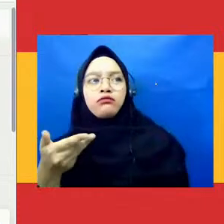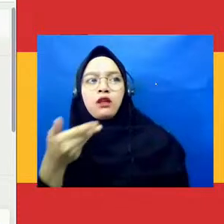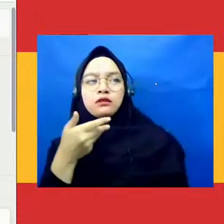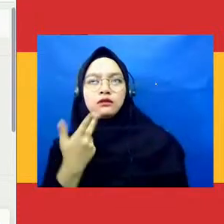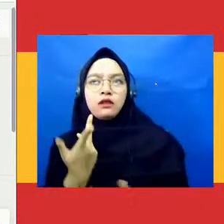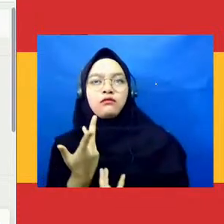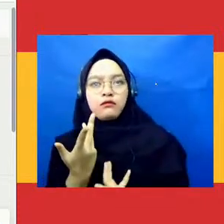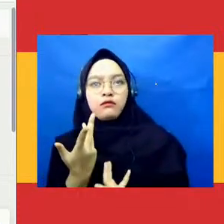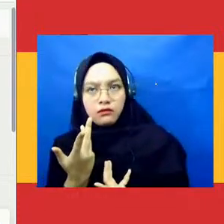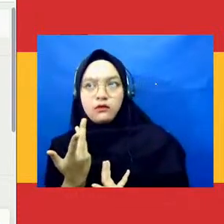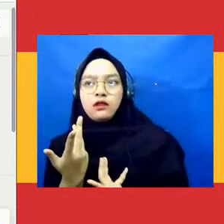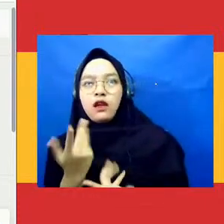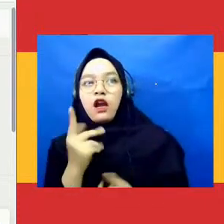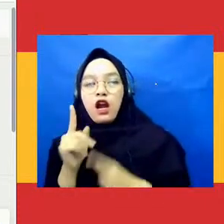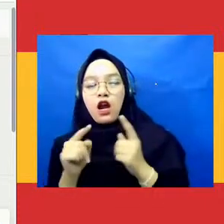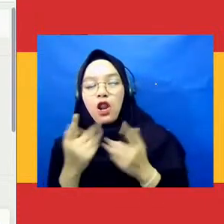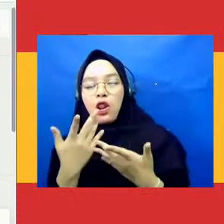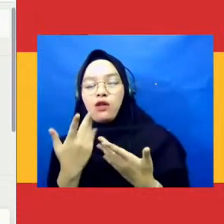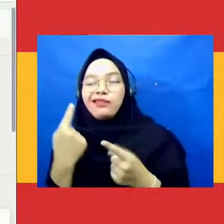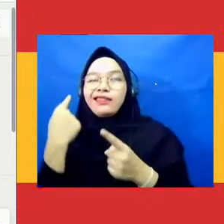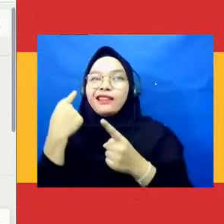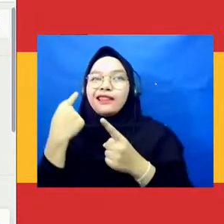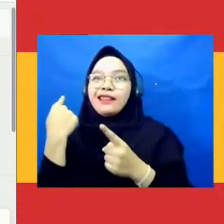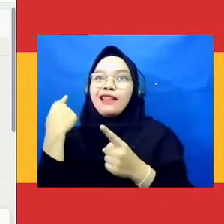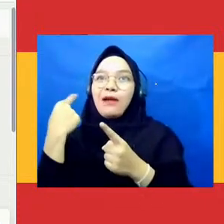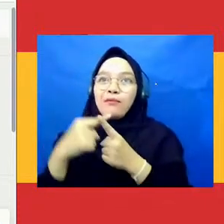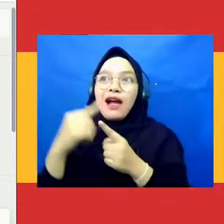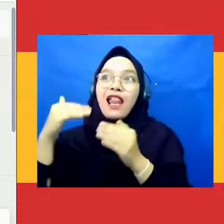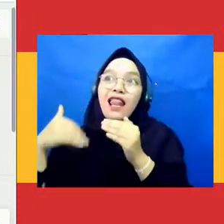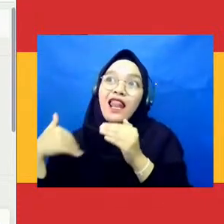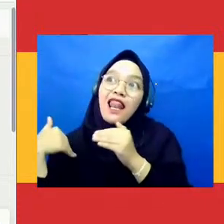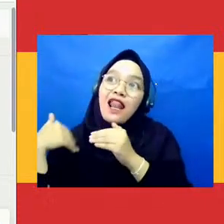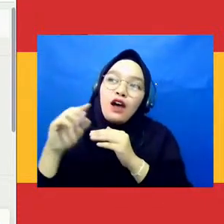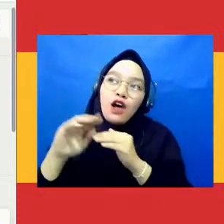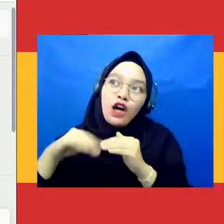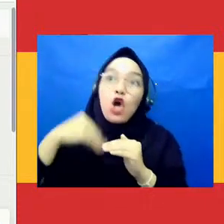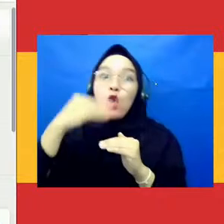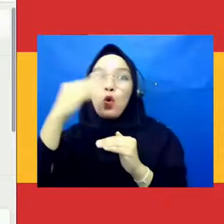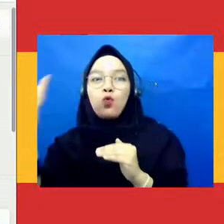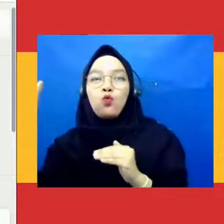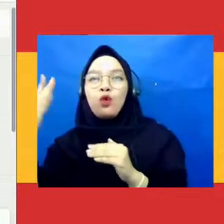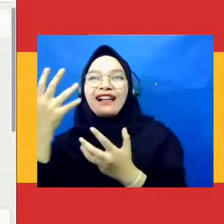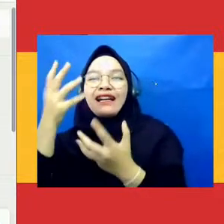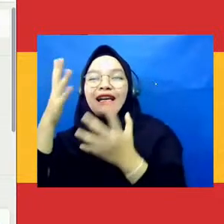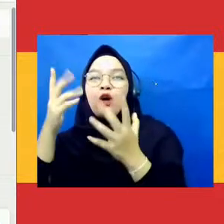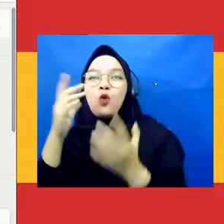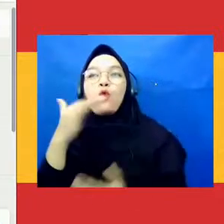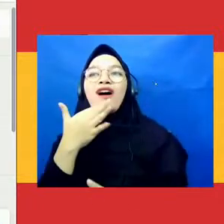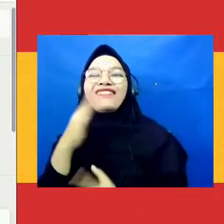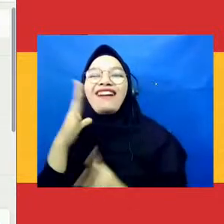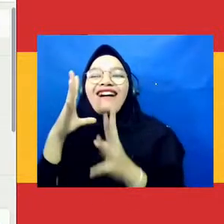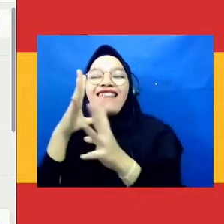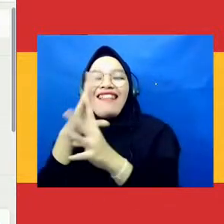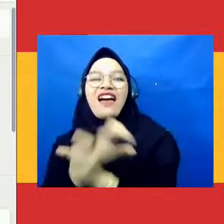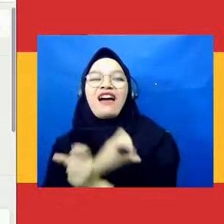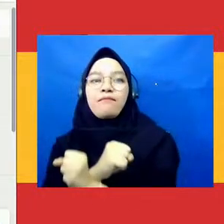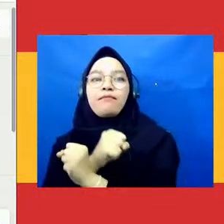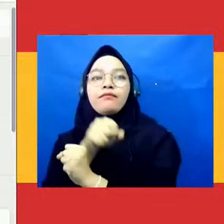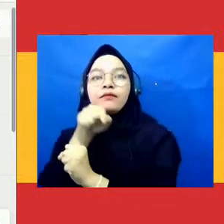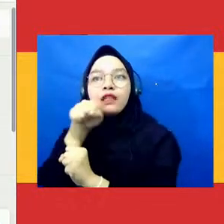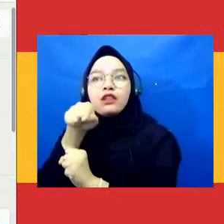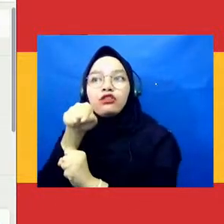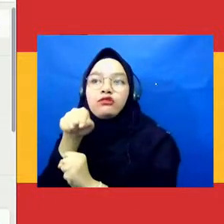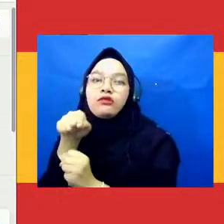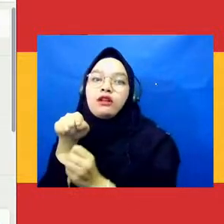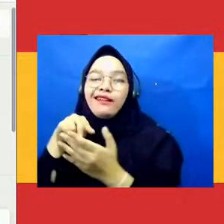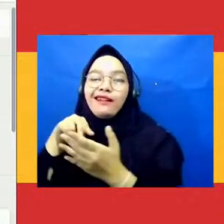harusnya posisi mereka yang menurut Bapak Ibu harusnya itu mendapat perhatian